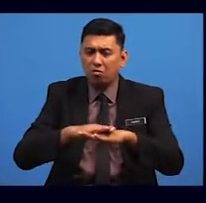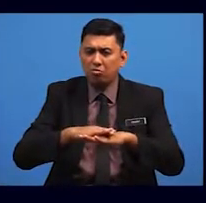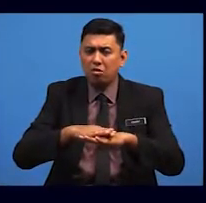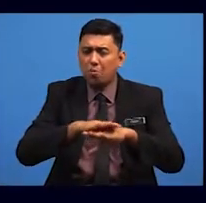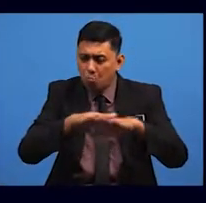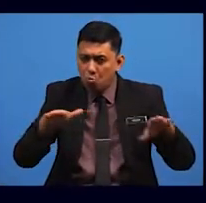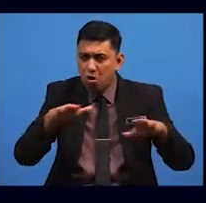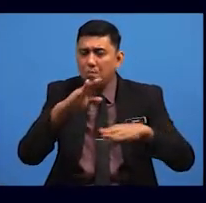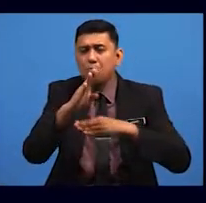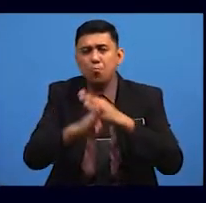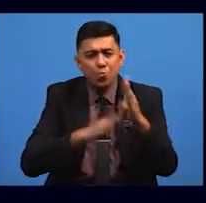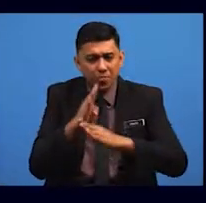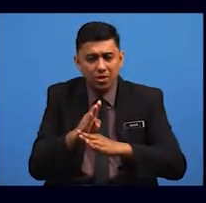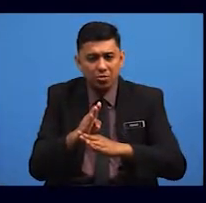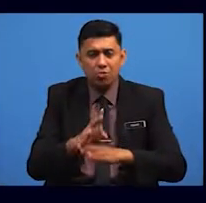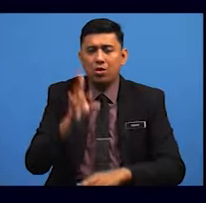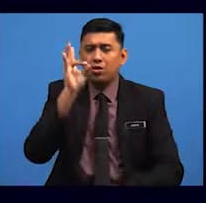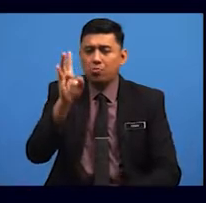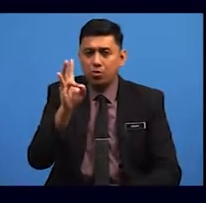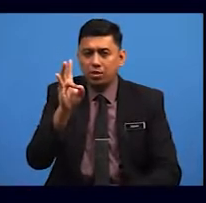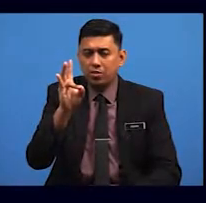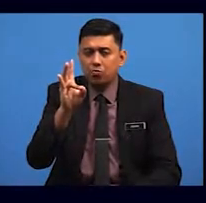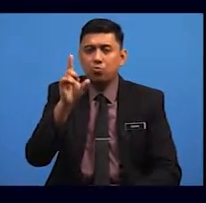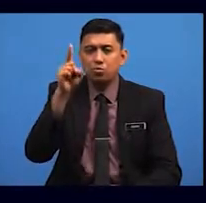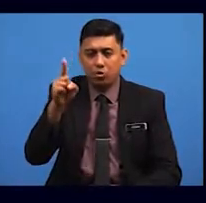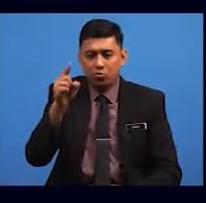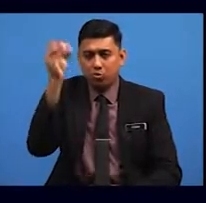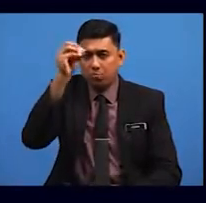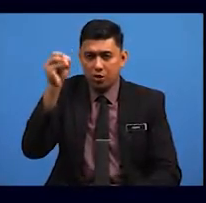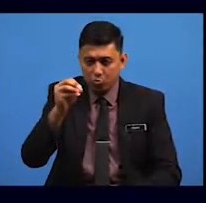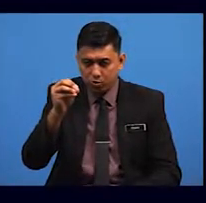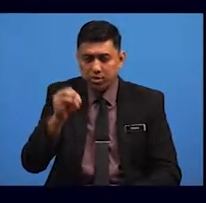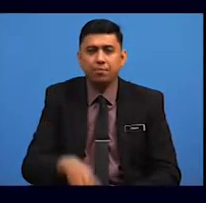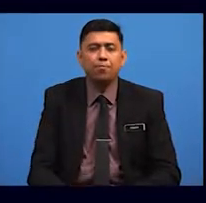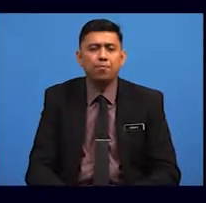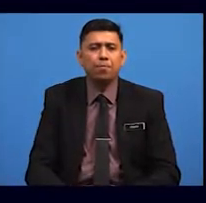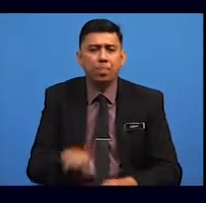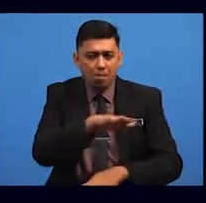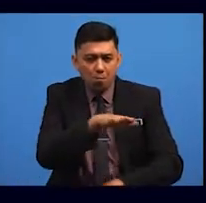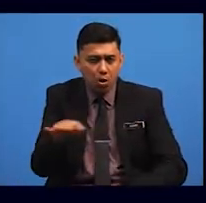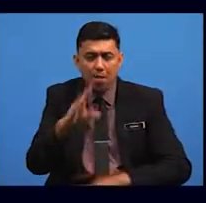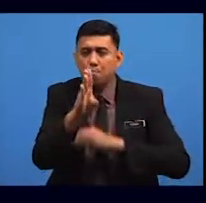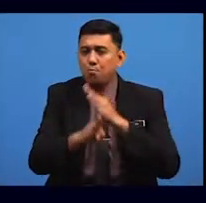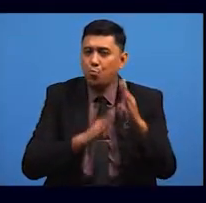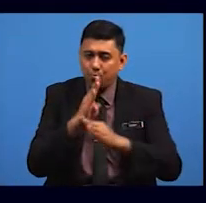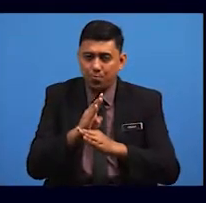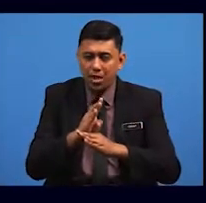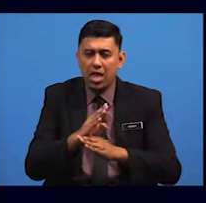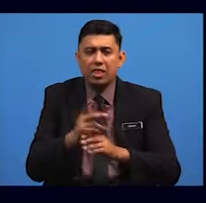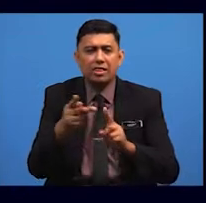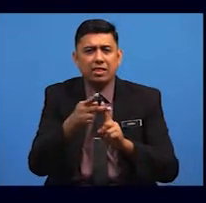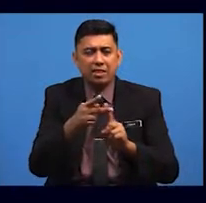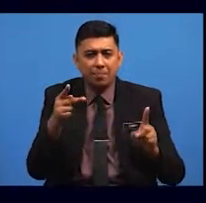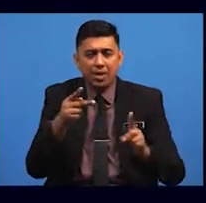muka bumi ini debit kurang 70-100 permukaan bumi terdiri daripada